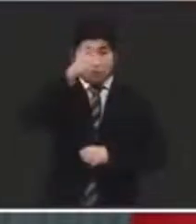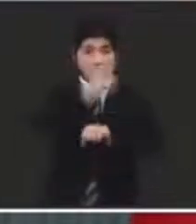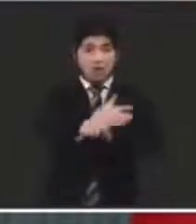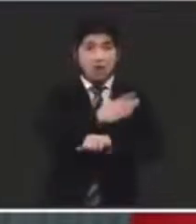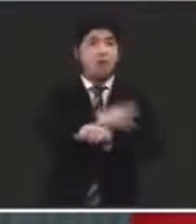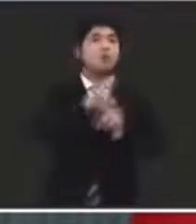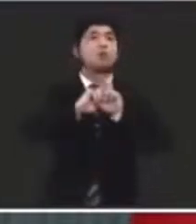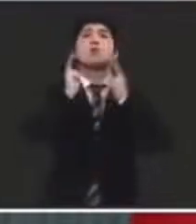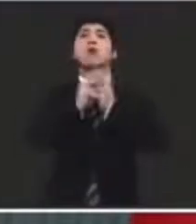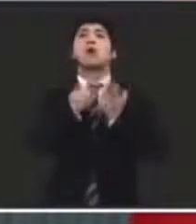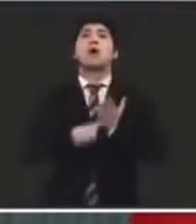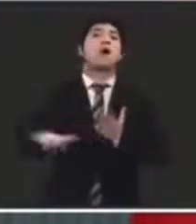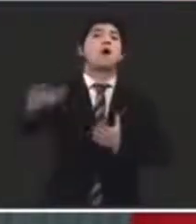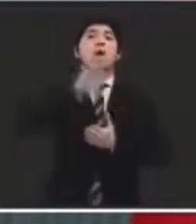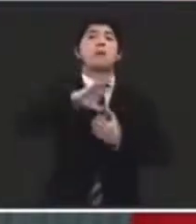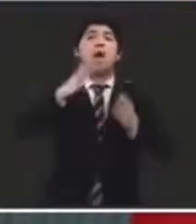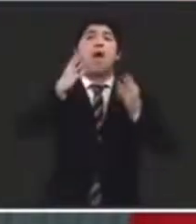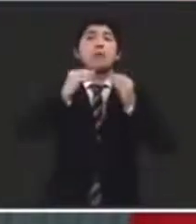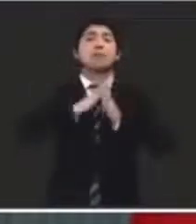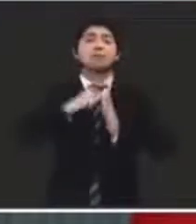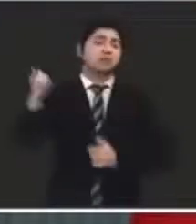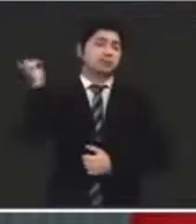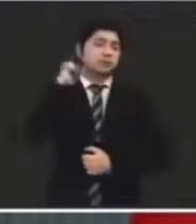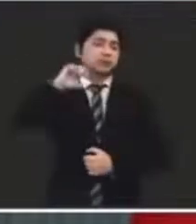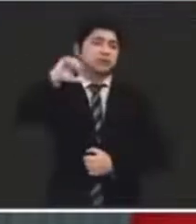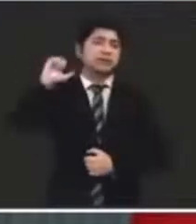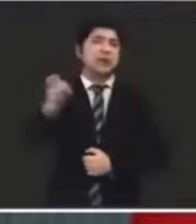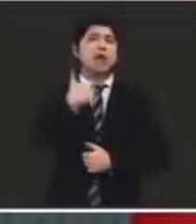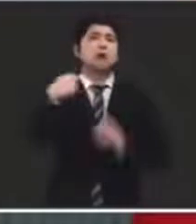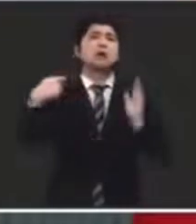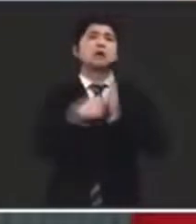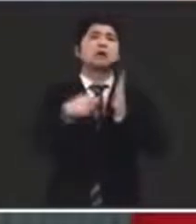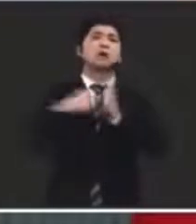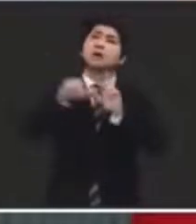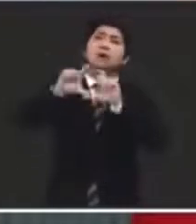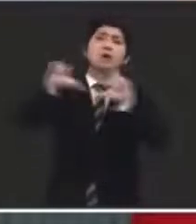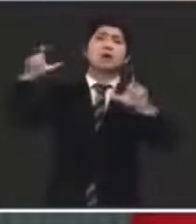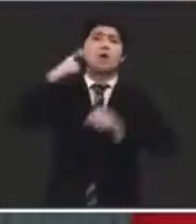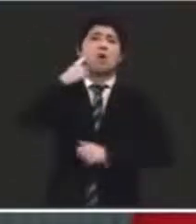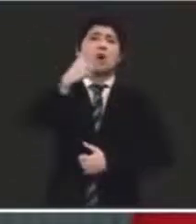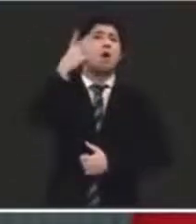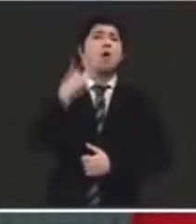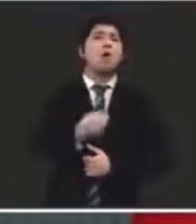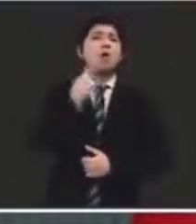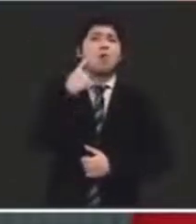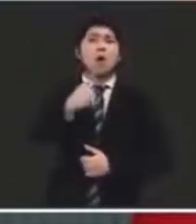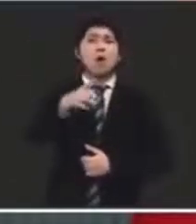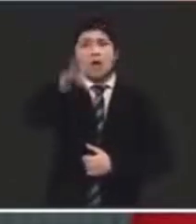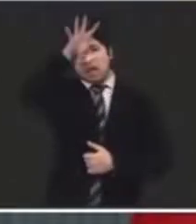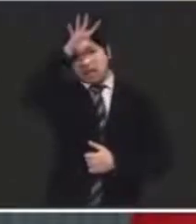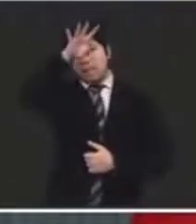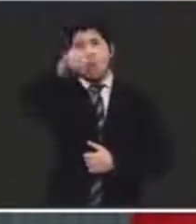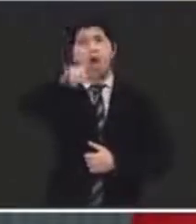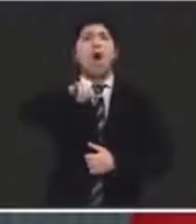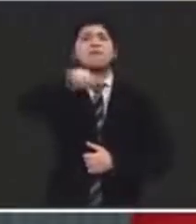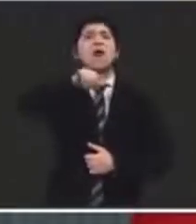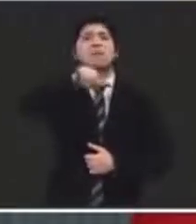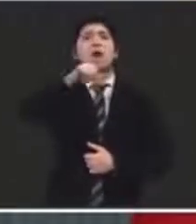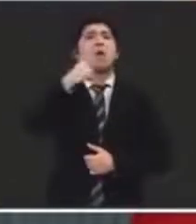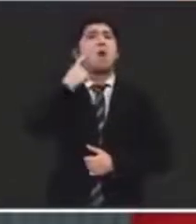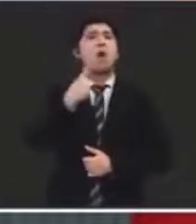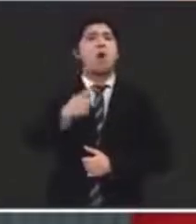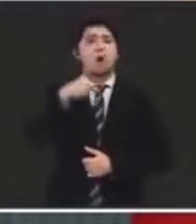dünyadaki en prestijli markalarından Biri haline gelen İstanbul Havalimanı